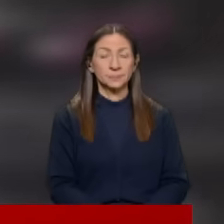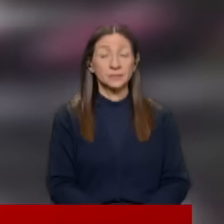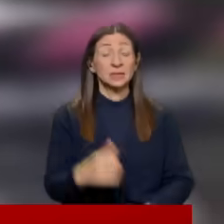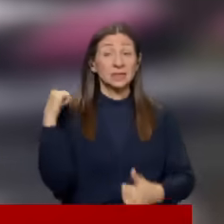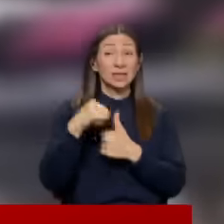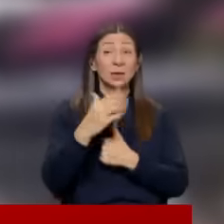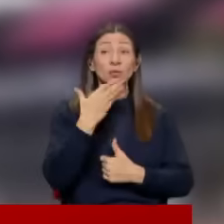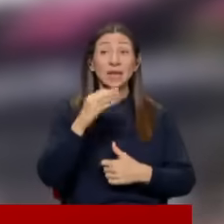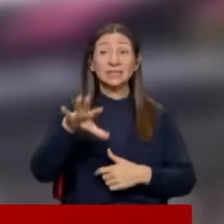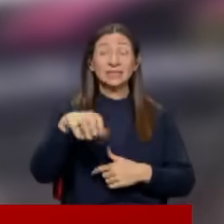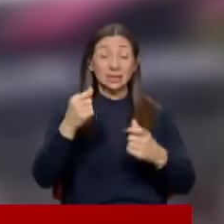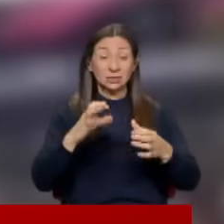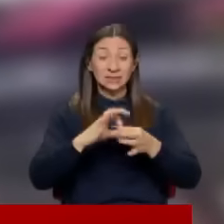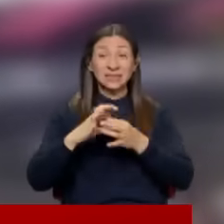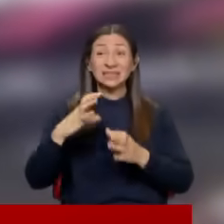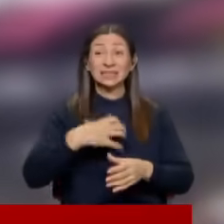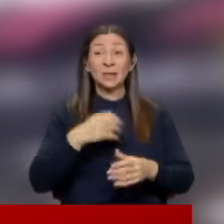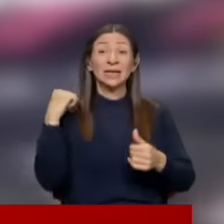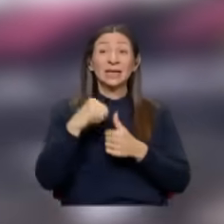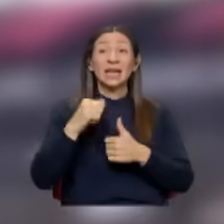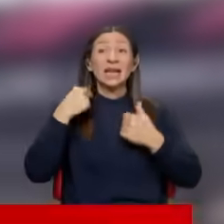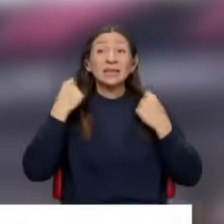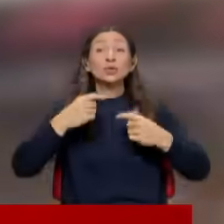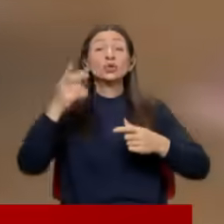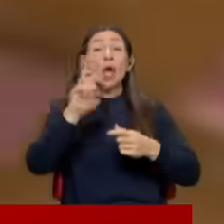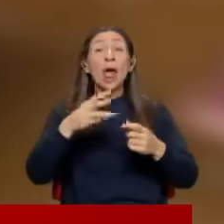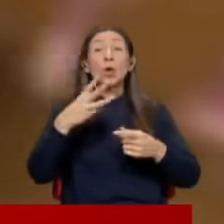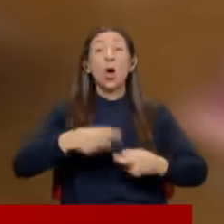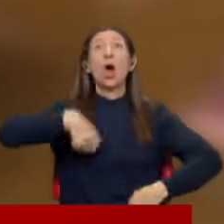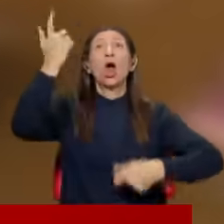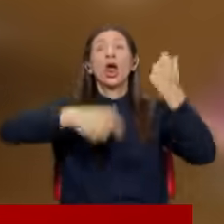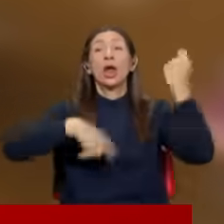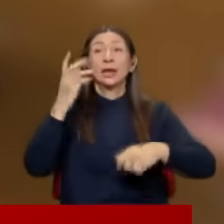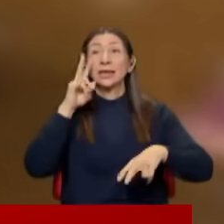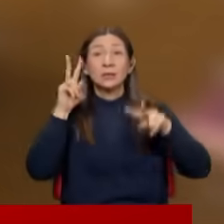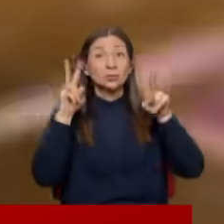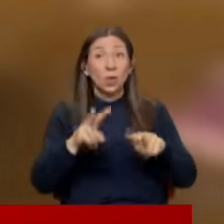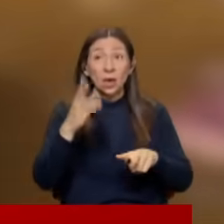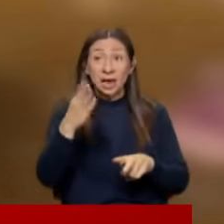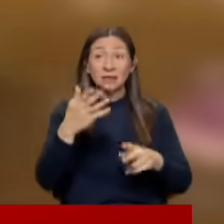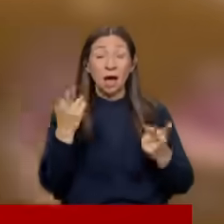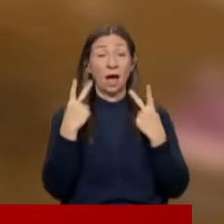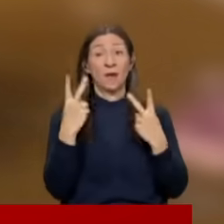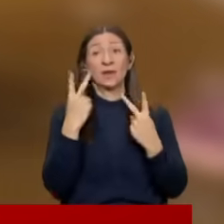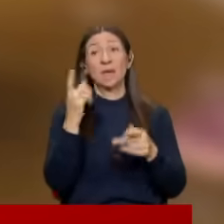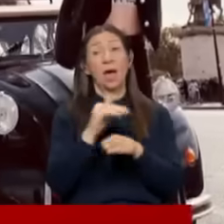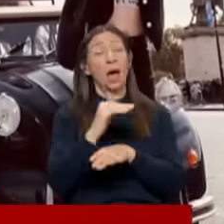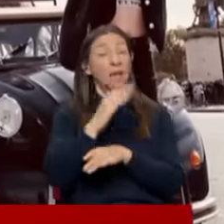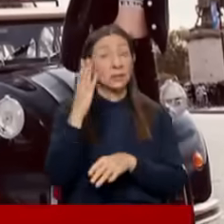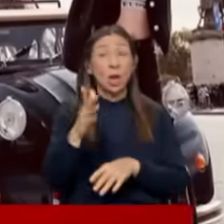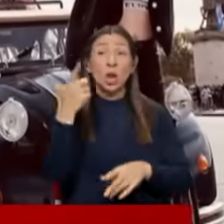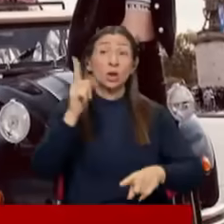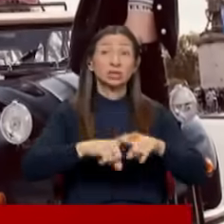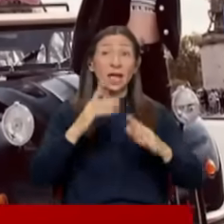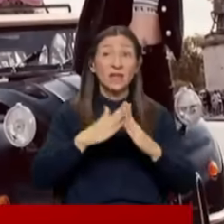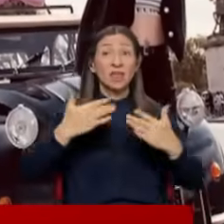Yine bir güzellik salonu zinciri sahibi, yine saçılan eurolar, dolarlar, yine gözler önüne serilen şatafatlı bir hayat. Lüks